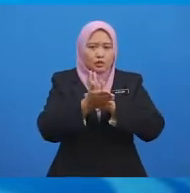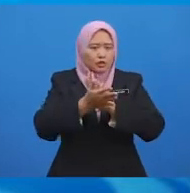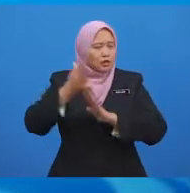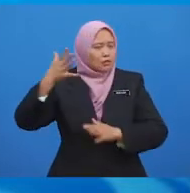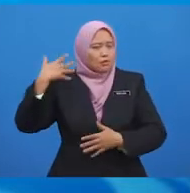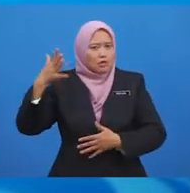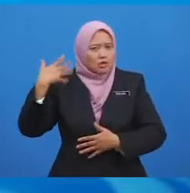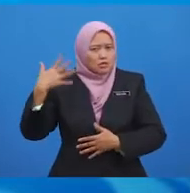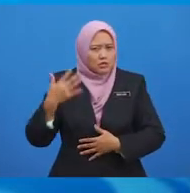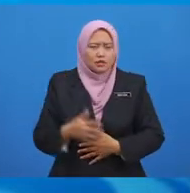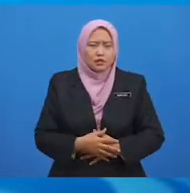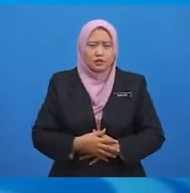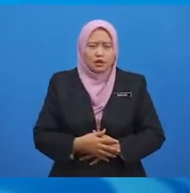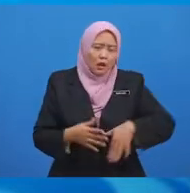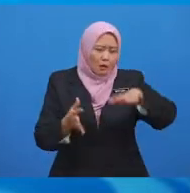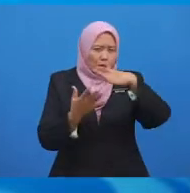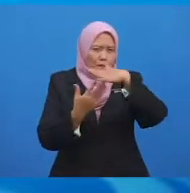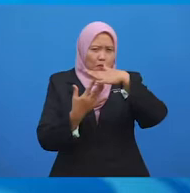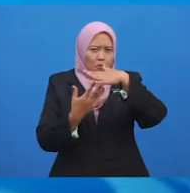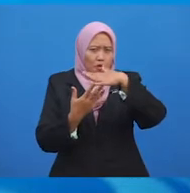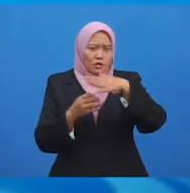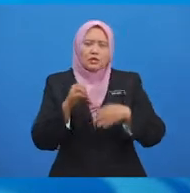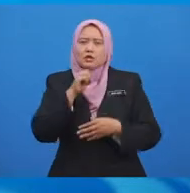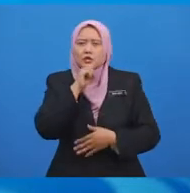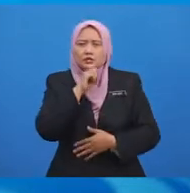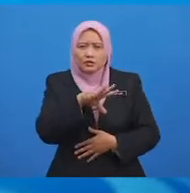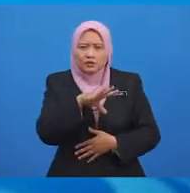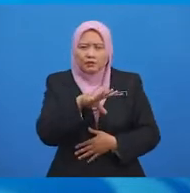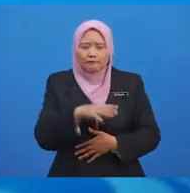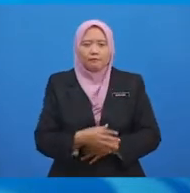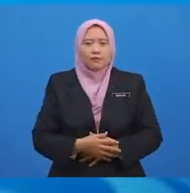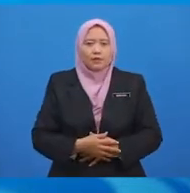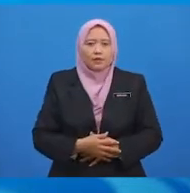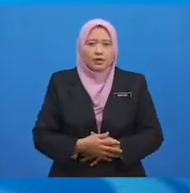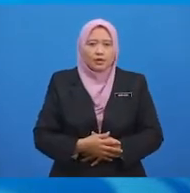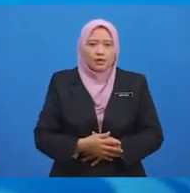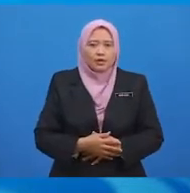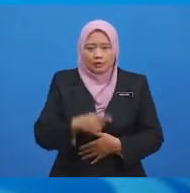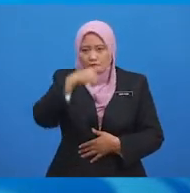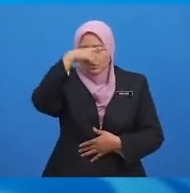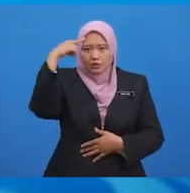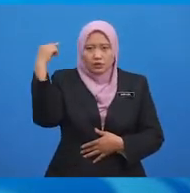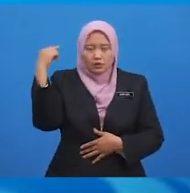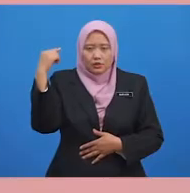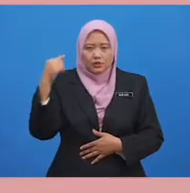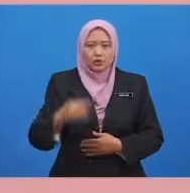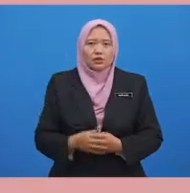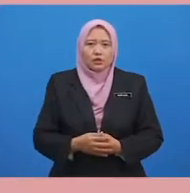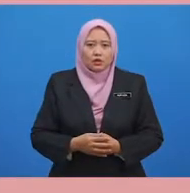Pembakaran sampah secara tidak langsung juga menyebabkan